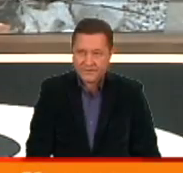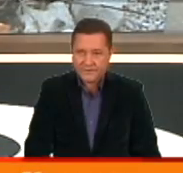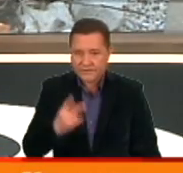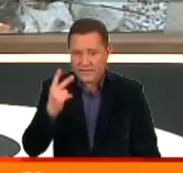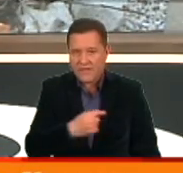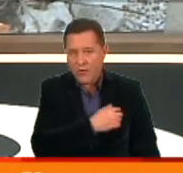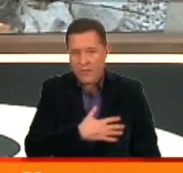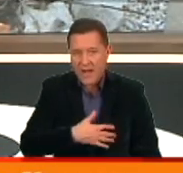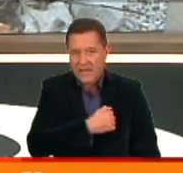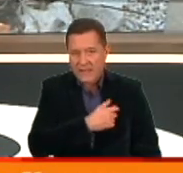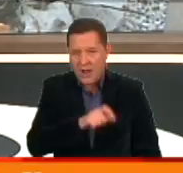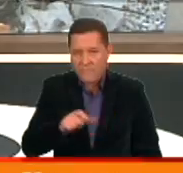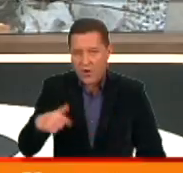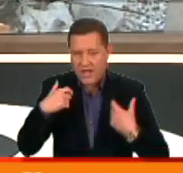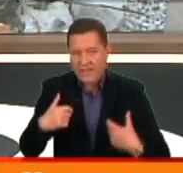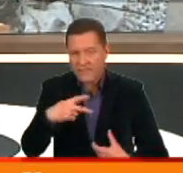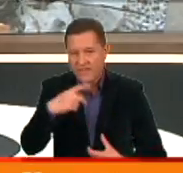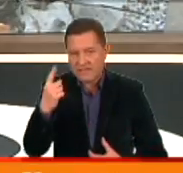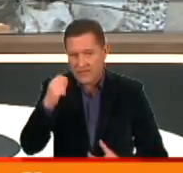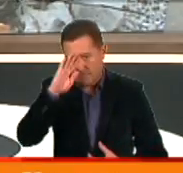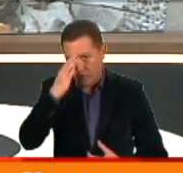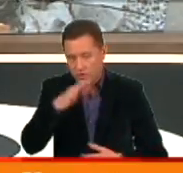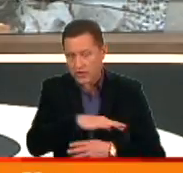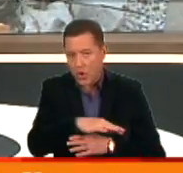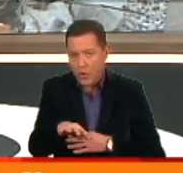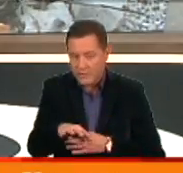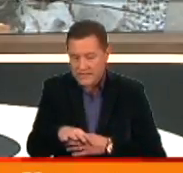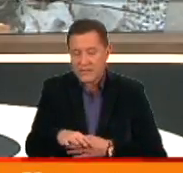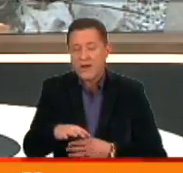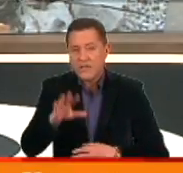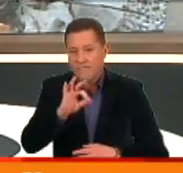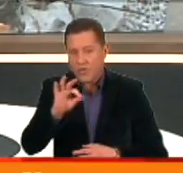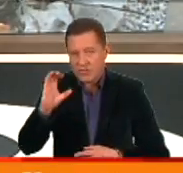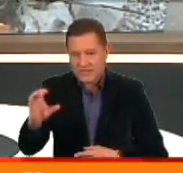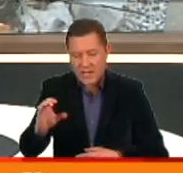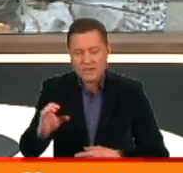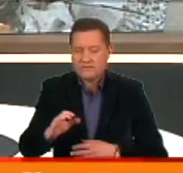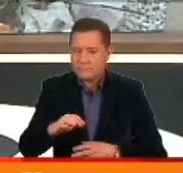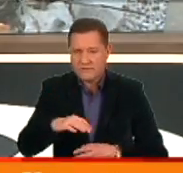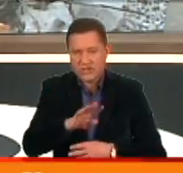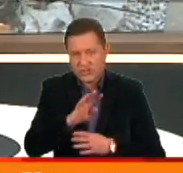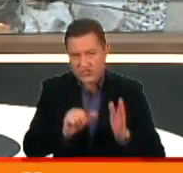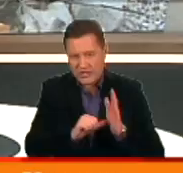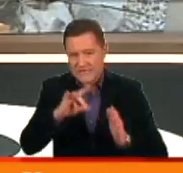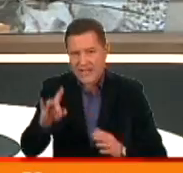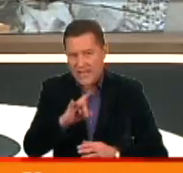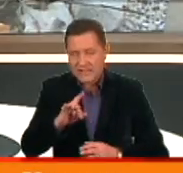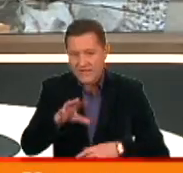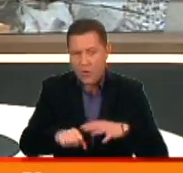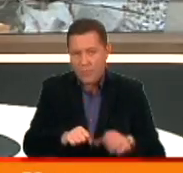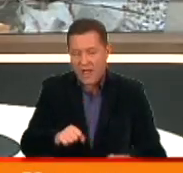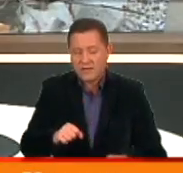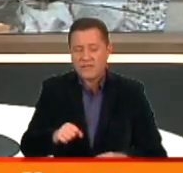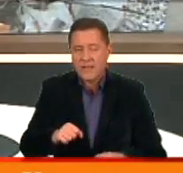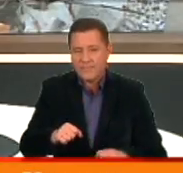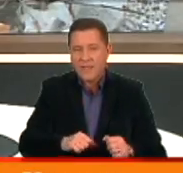Двоє поранених вояків та 21 ворожий обстріл. Минула доба в зоні бойових дій була неспокійною. 6 разів окупанти бралися до